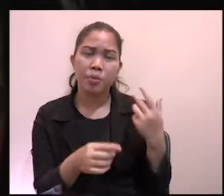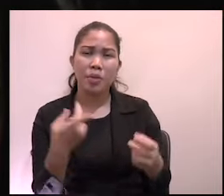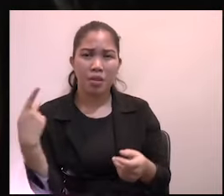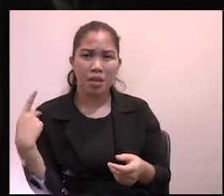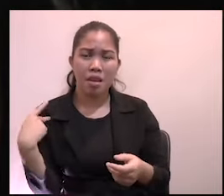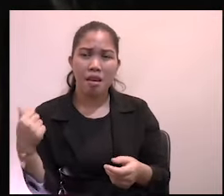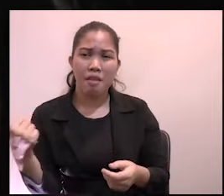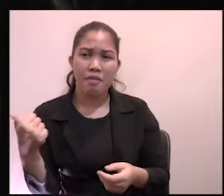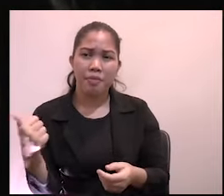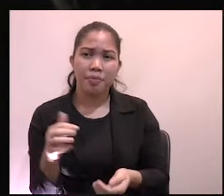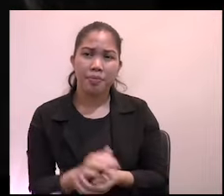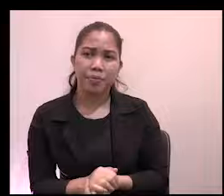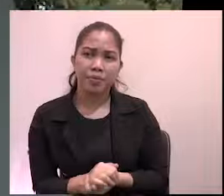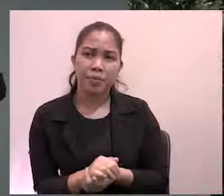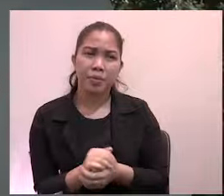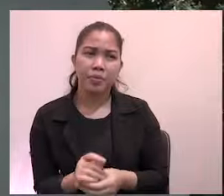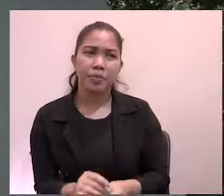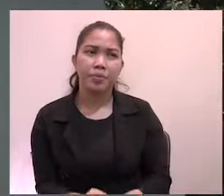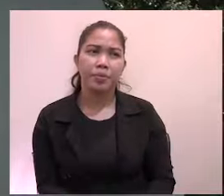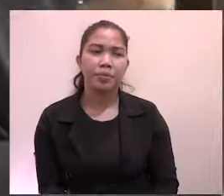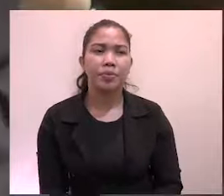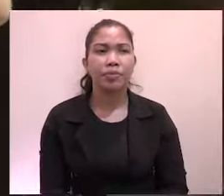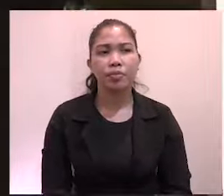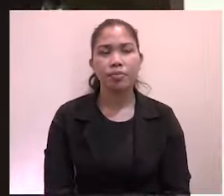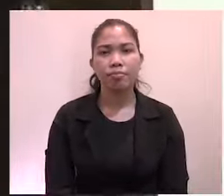namang kapisan doon ang bayanan ko.